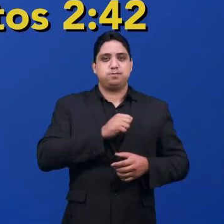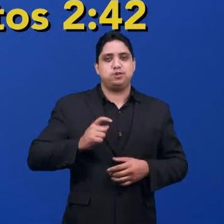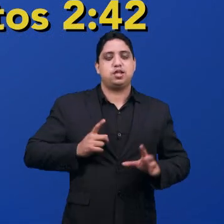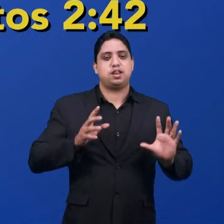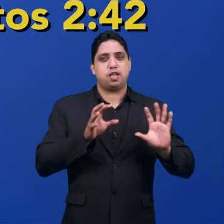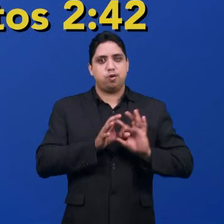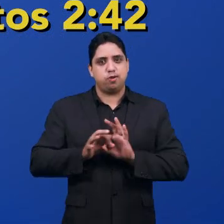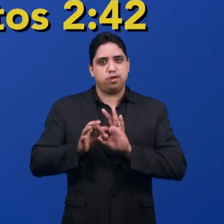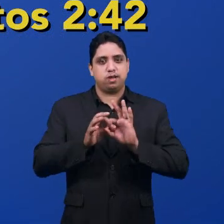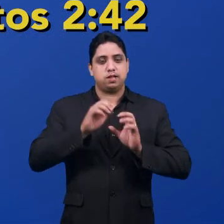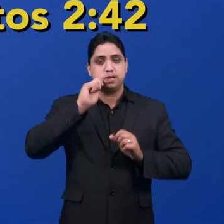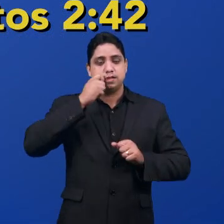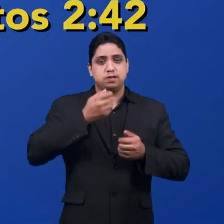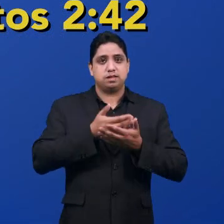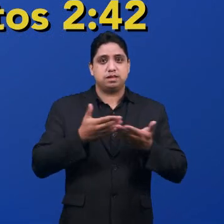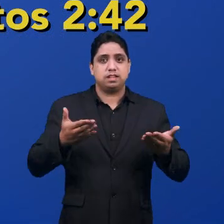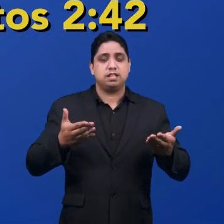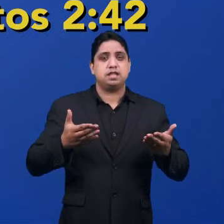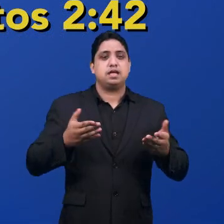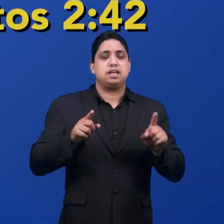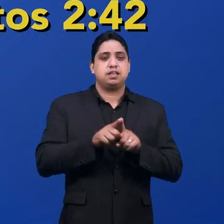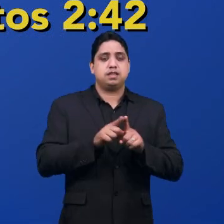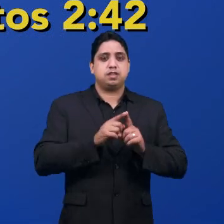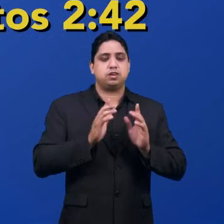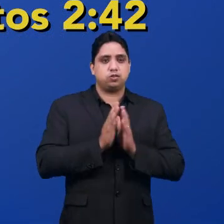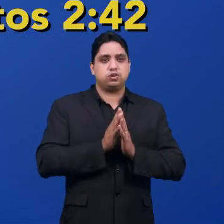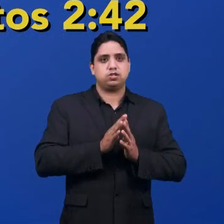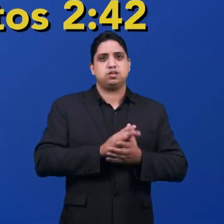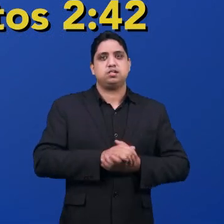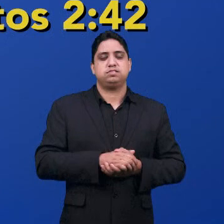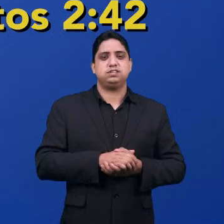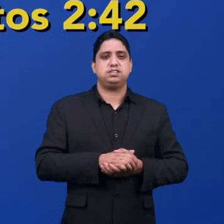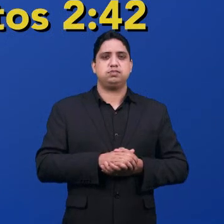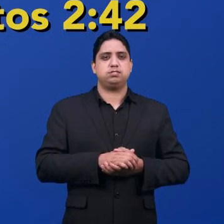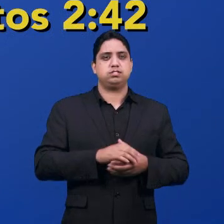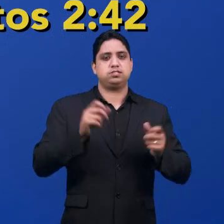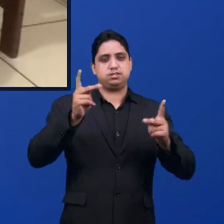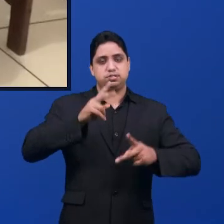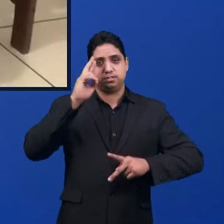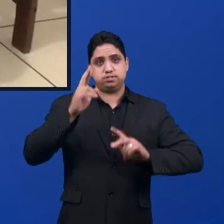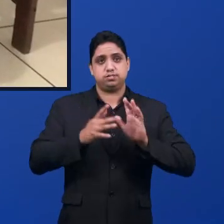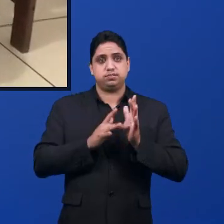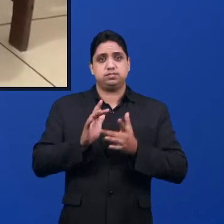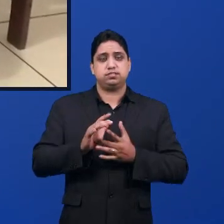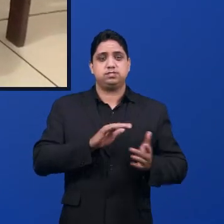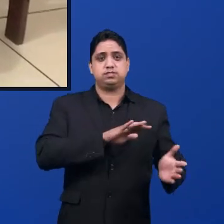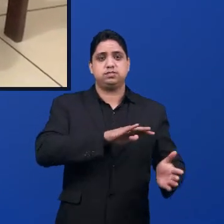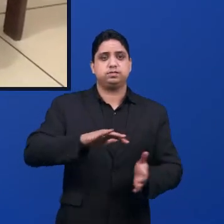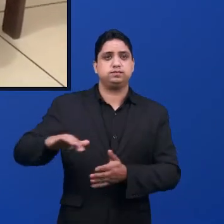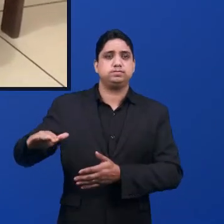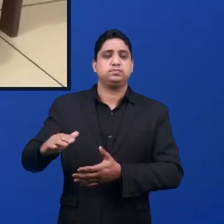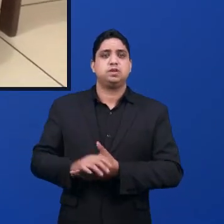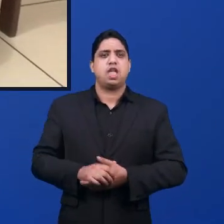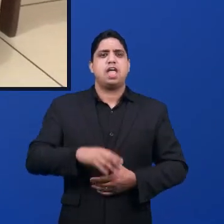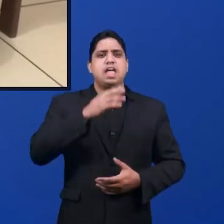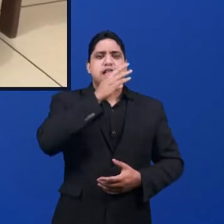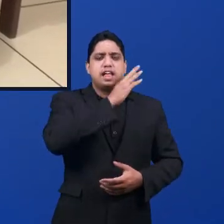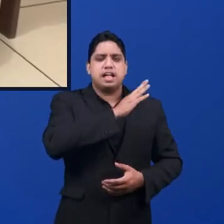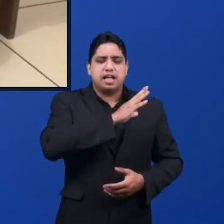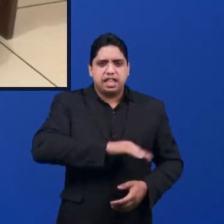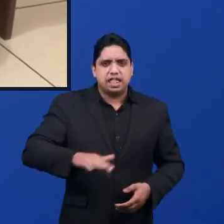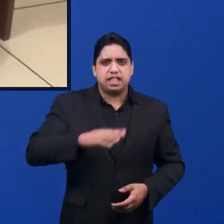ont persévéré dans la doctrine des apôtres, dans la communion, dans le partage du pain et dans les prières. La paix de Saint